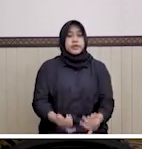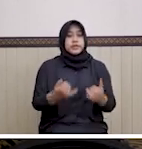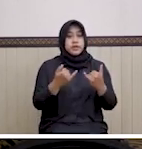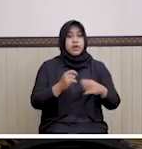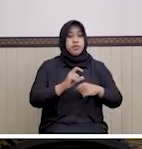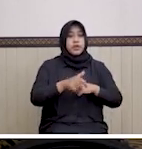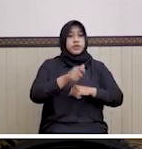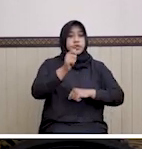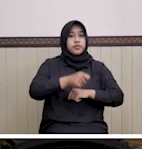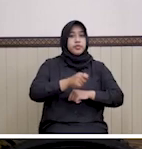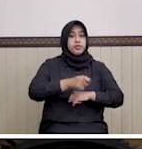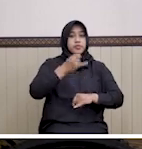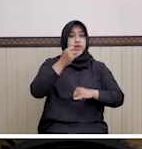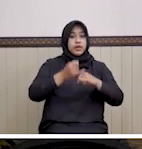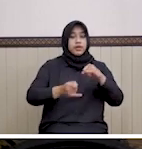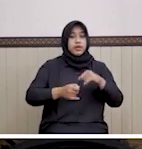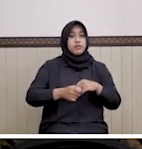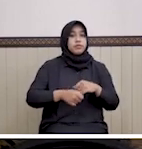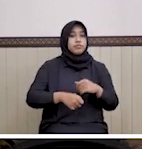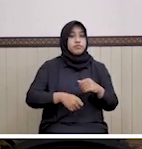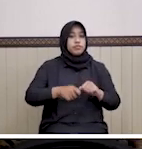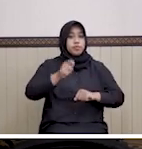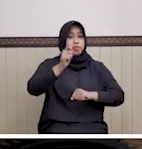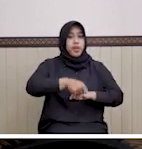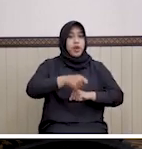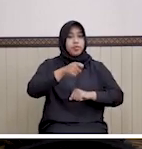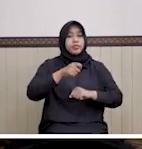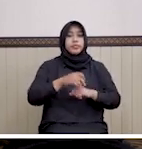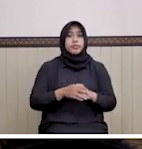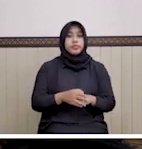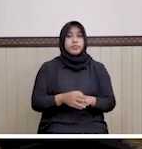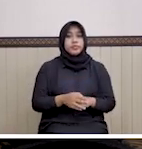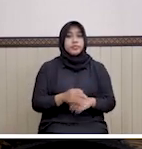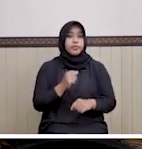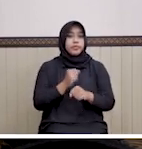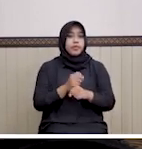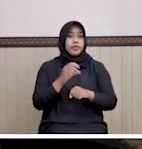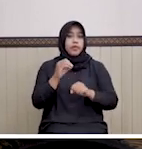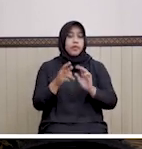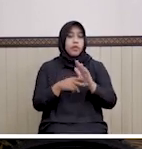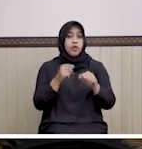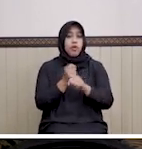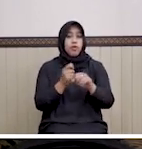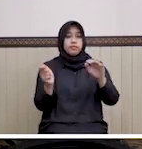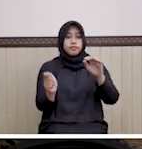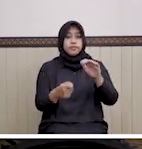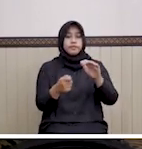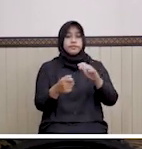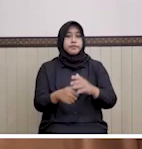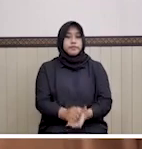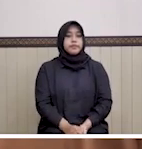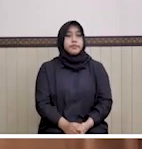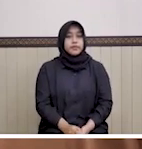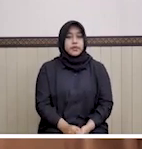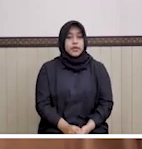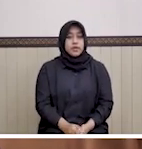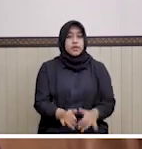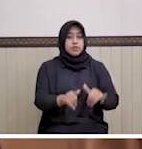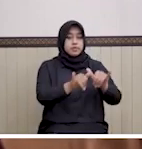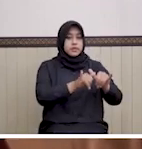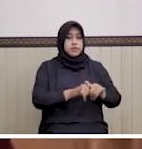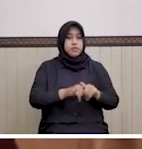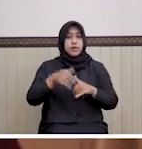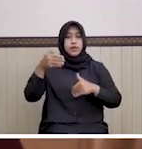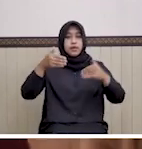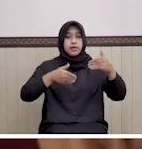terakhir ini Iya ke Palu Kong ya ini ya baik bersama kita